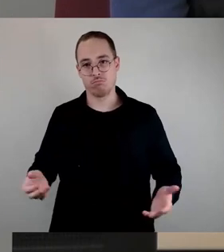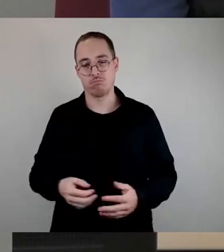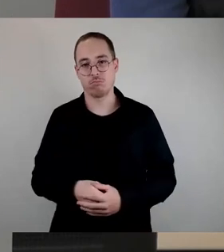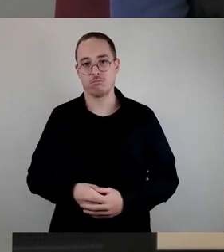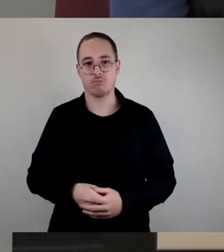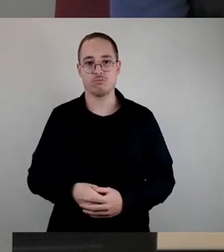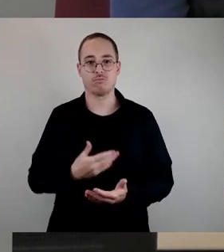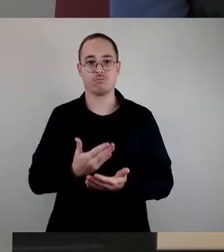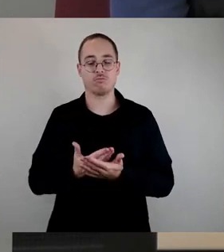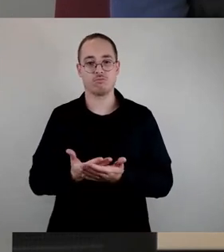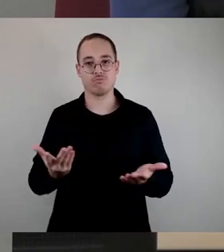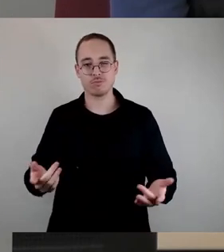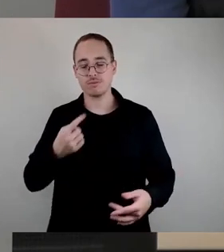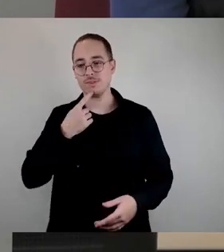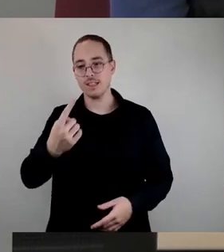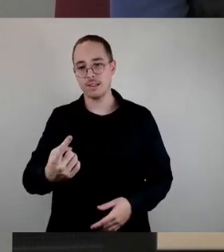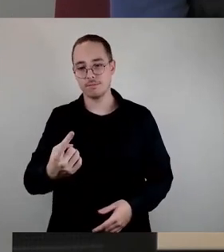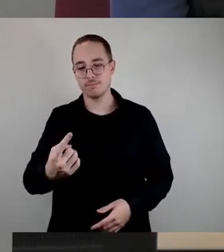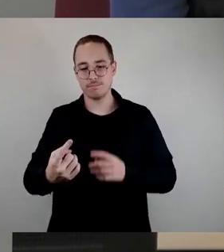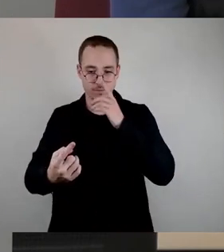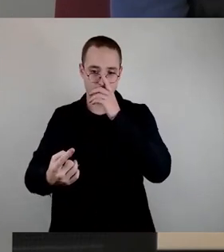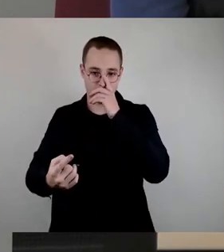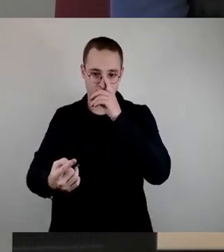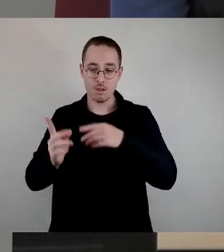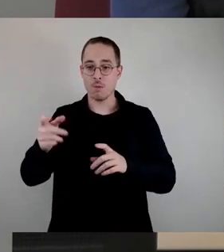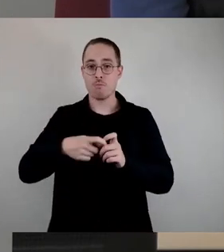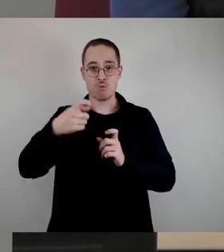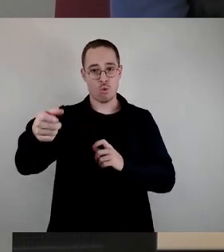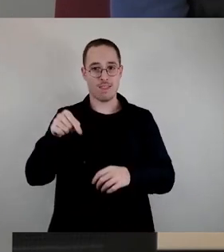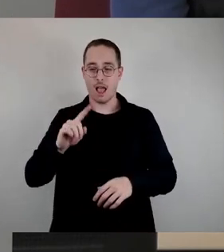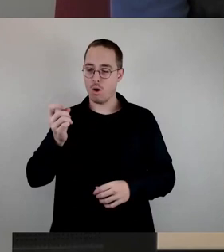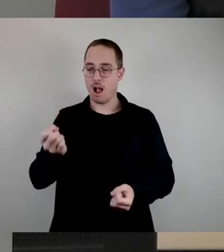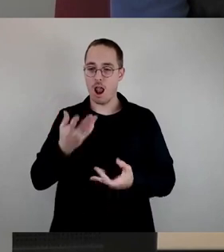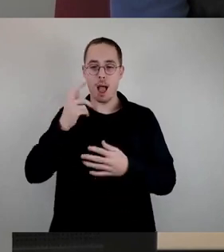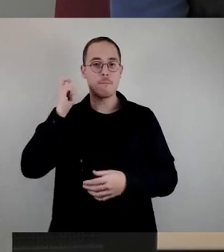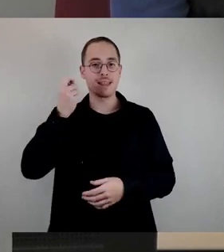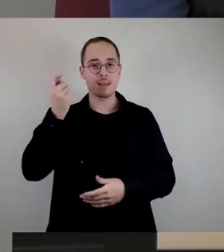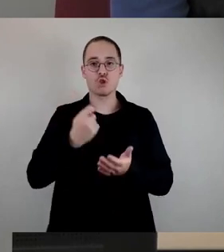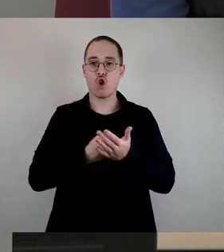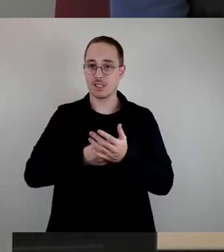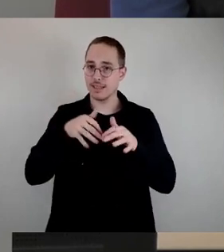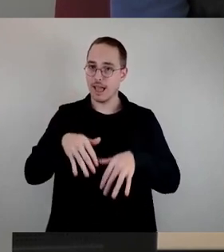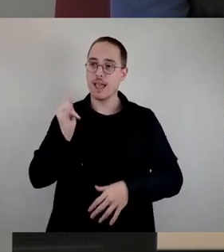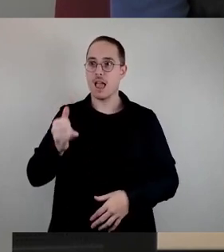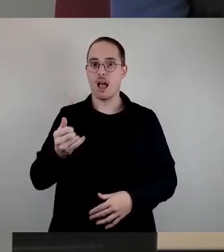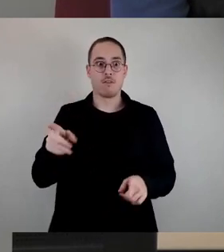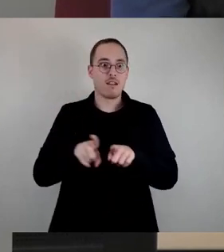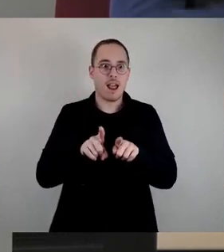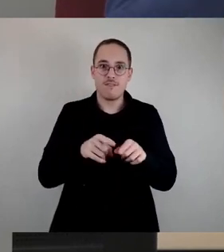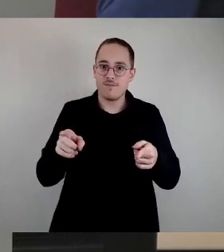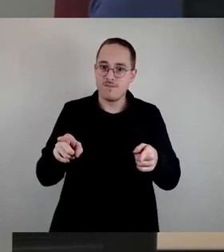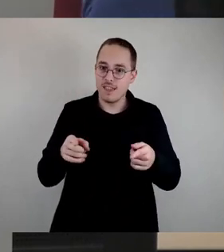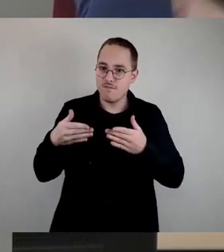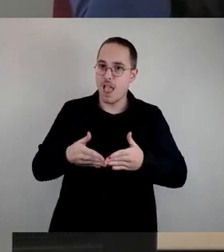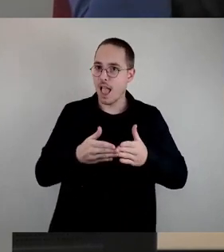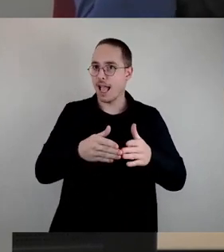Radwegbrücke. Ich will an der Stelle auch sagen, auch eine Brücke wird Betriebskosten verursachen, nicht in demselben Maße, das ist auch, gehört auch zur Ehrlichkeit dazu, aber man sollte